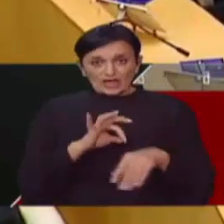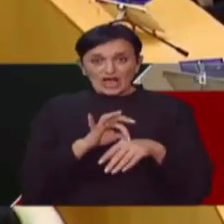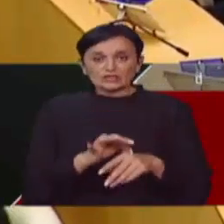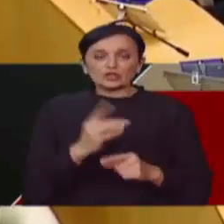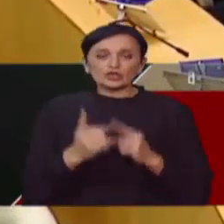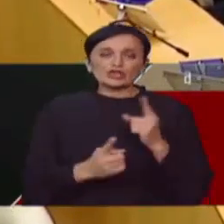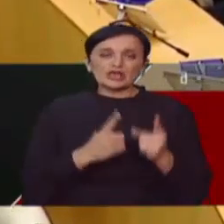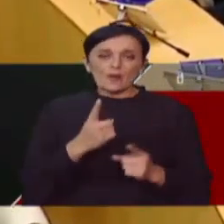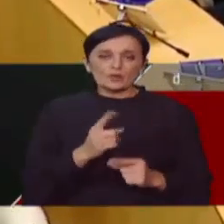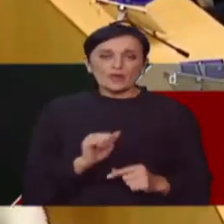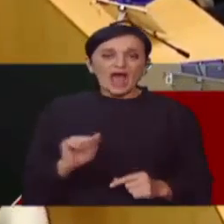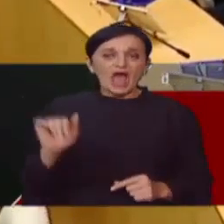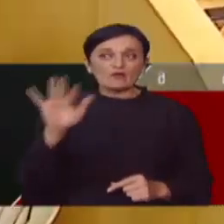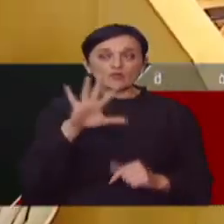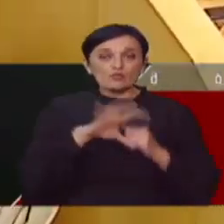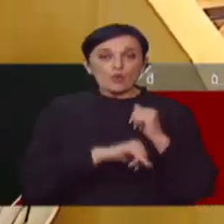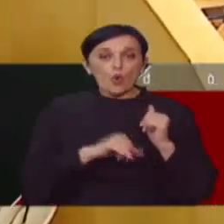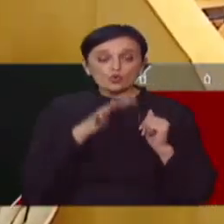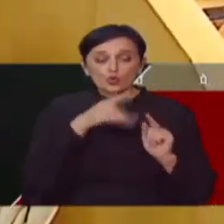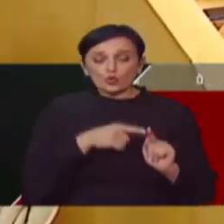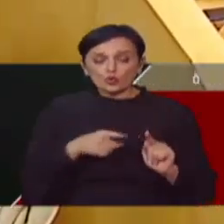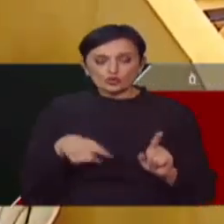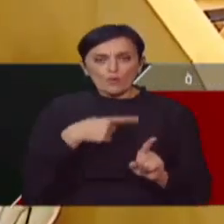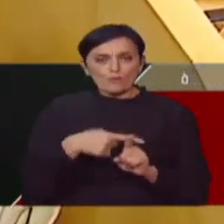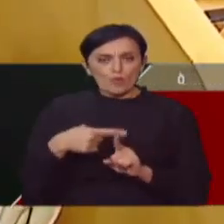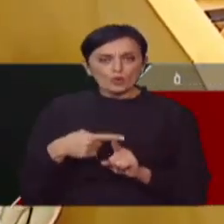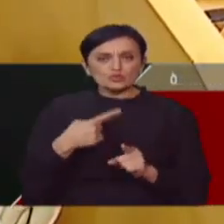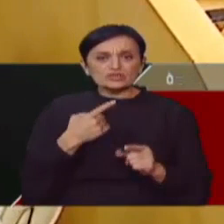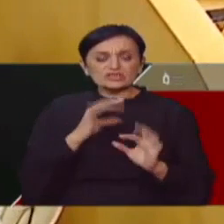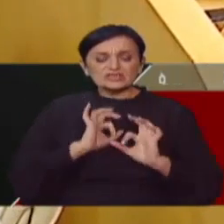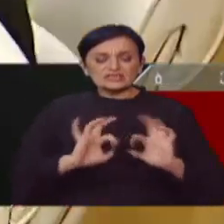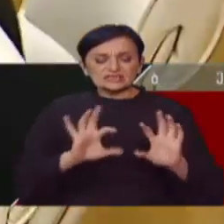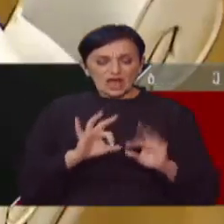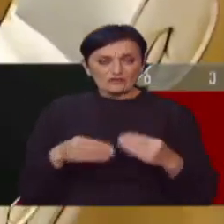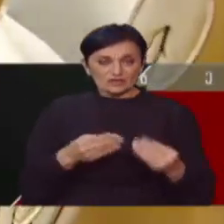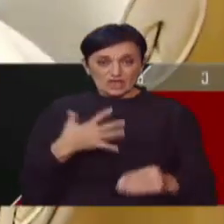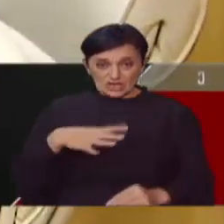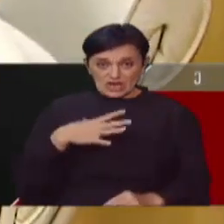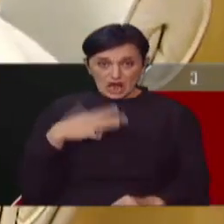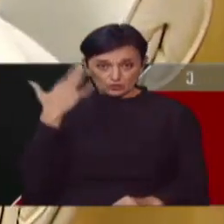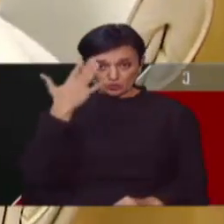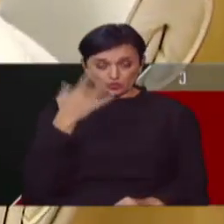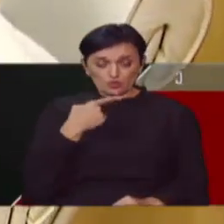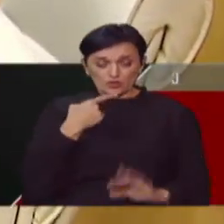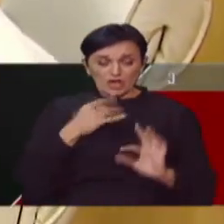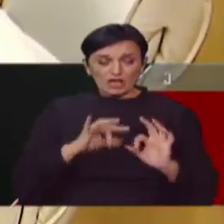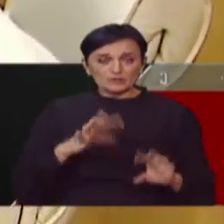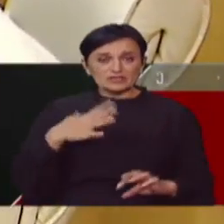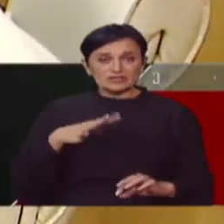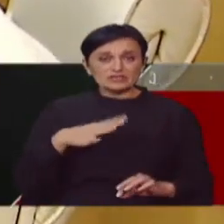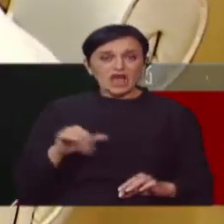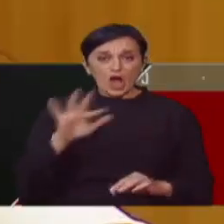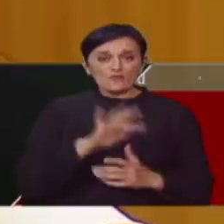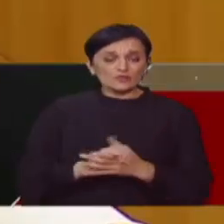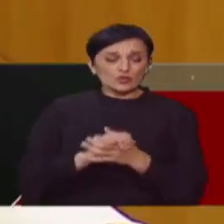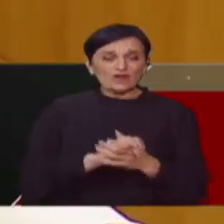გატარებული რეფორმები და ევროპიდან ბოლო დროს მიღებული პოზიტიური გზავნილები აძლევს. როგორც ქართულოცნებაში აცხადებენ, საქართველოს